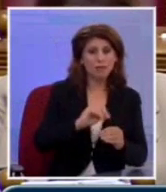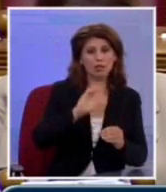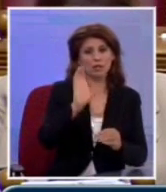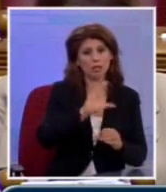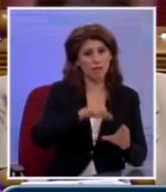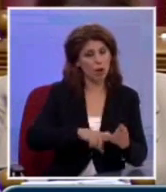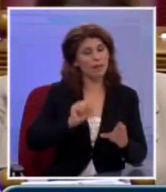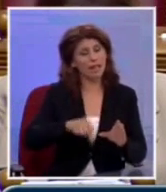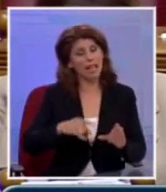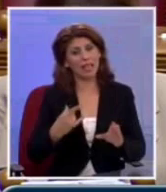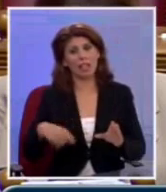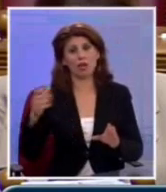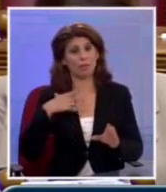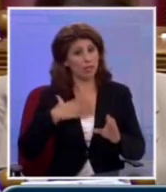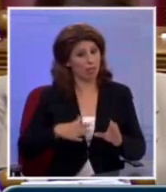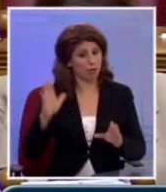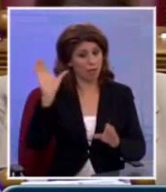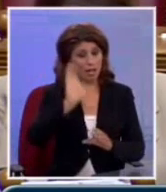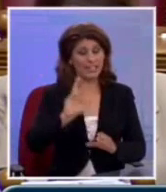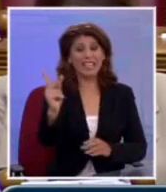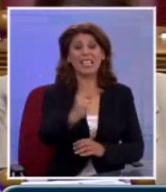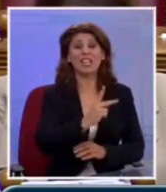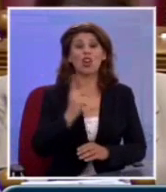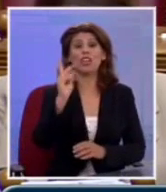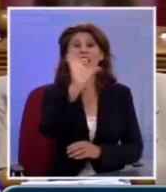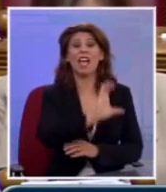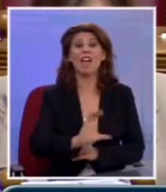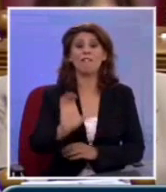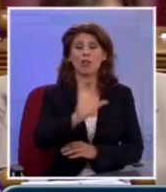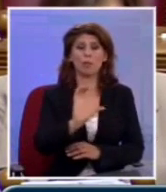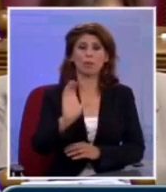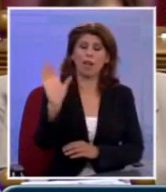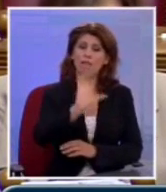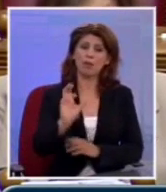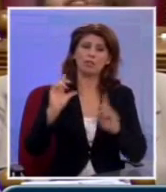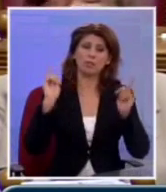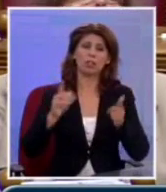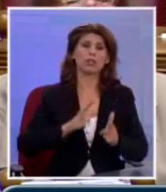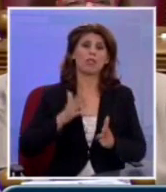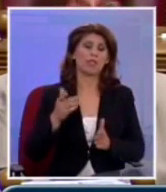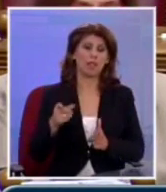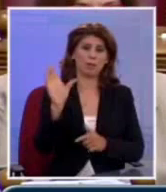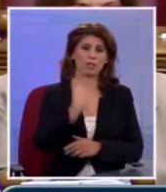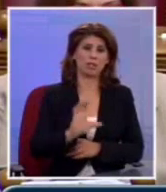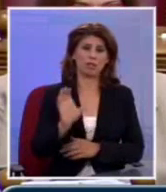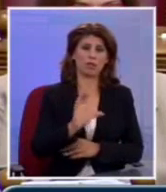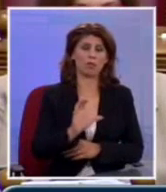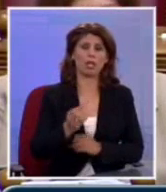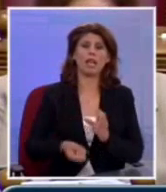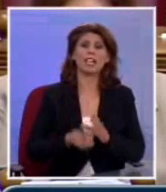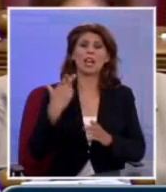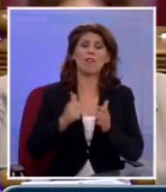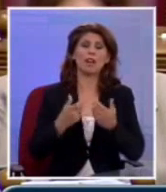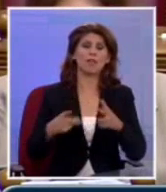θέλουμε παραμονή στην Ευρώπη, την κοινωνική Ευρώπη, την Ευρώπη της δημοκρατίας. Και δεν θέλουμε την Ευρώπη του νεοφιλελευθερισμού